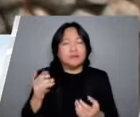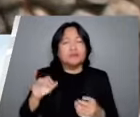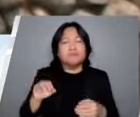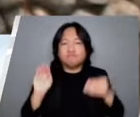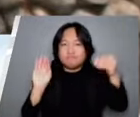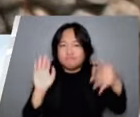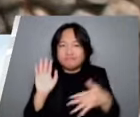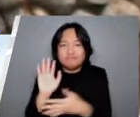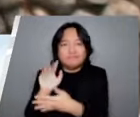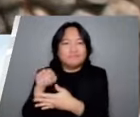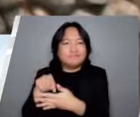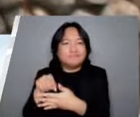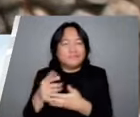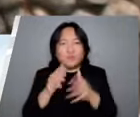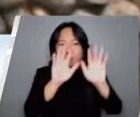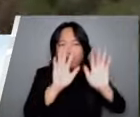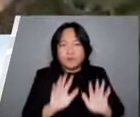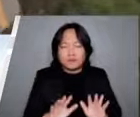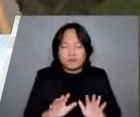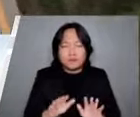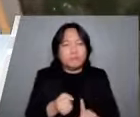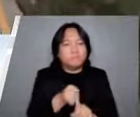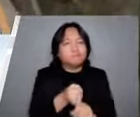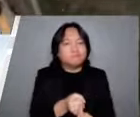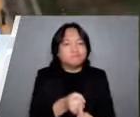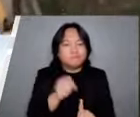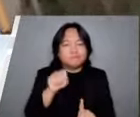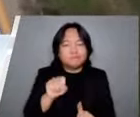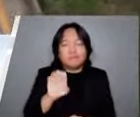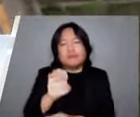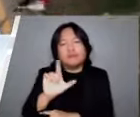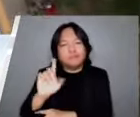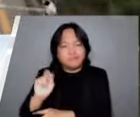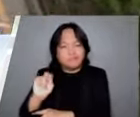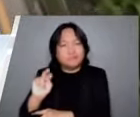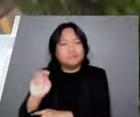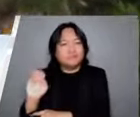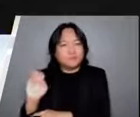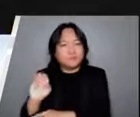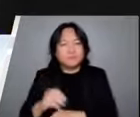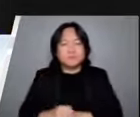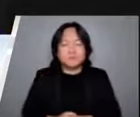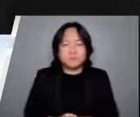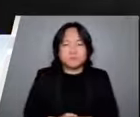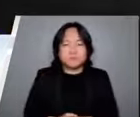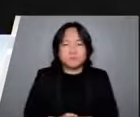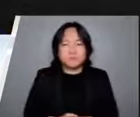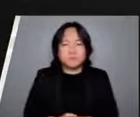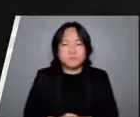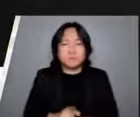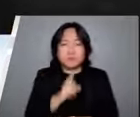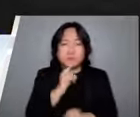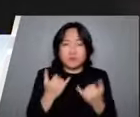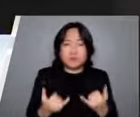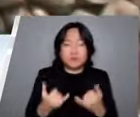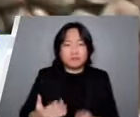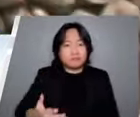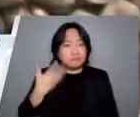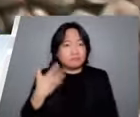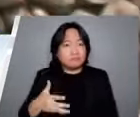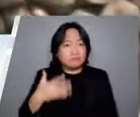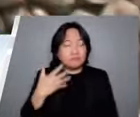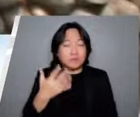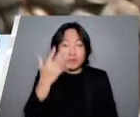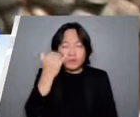of course, the impact of the con, ano, yung El Nino. May epekto rin daw sa damang init ang dami ng tao sa isang lugar.